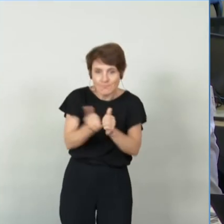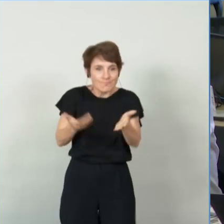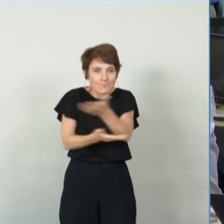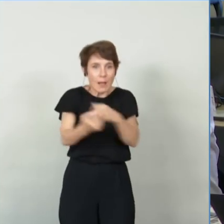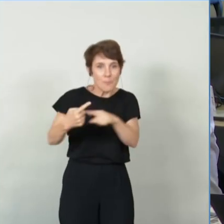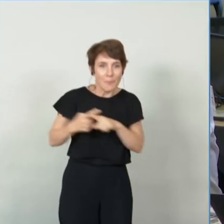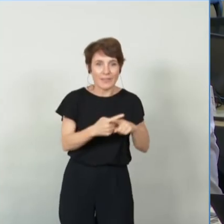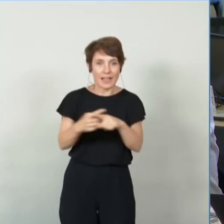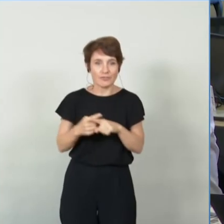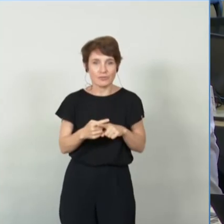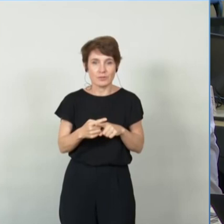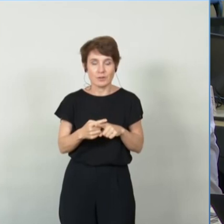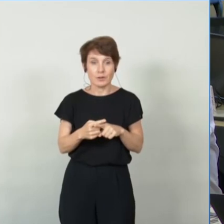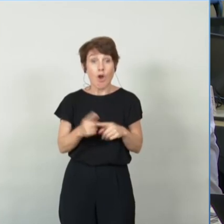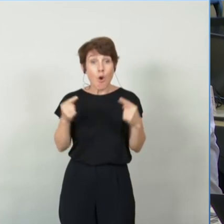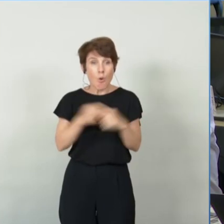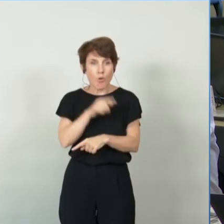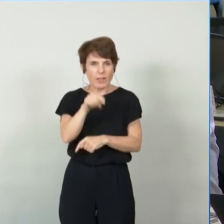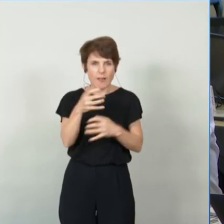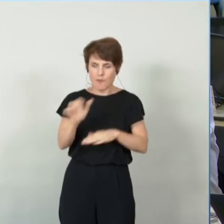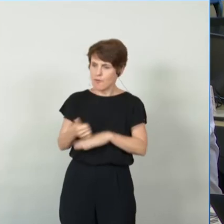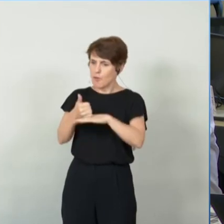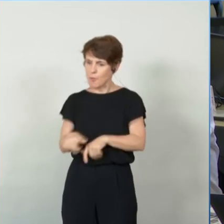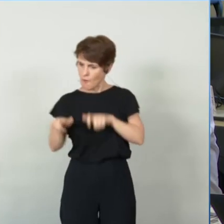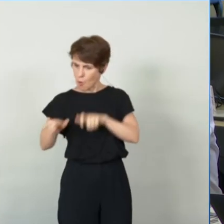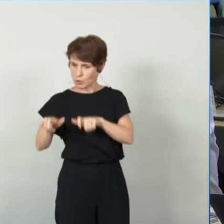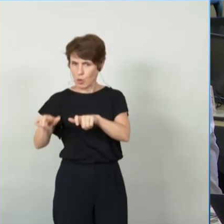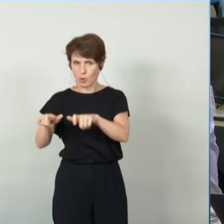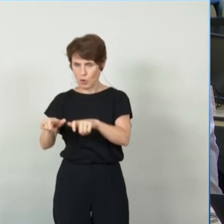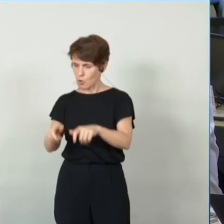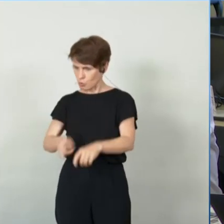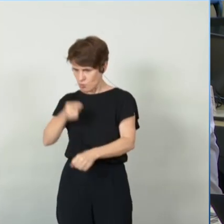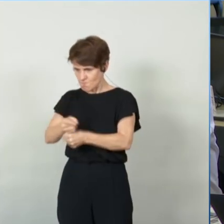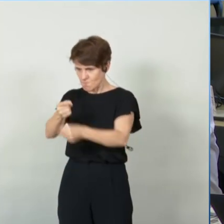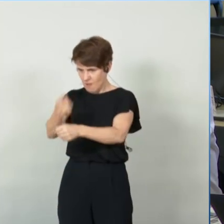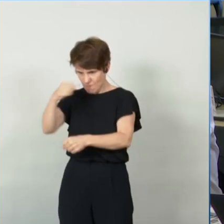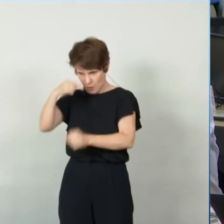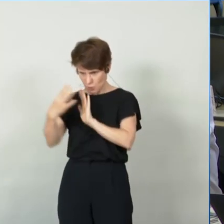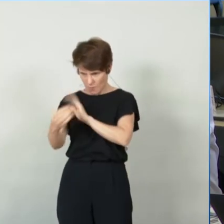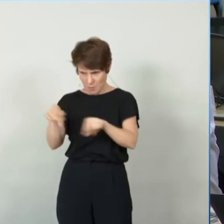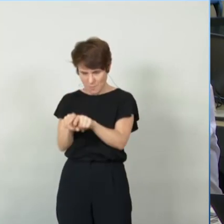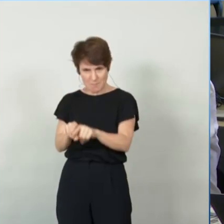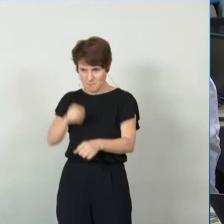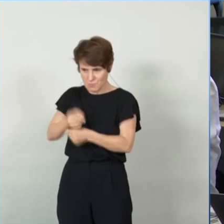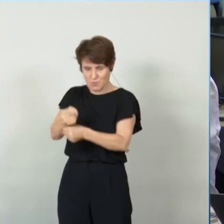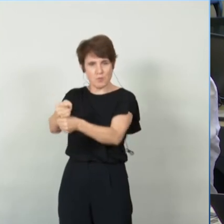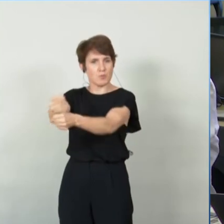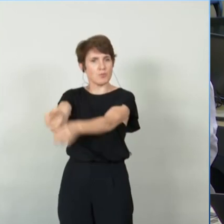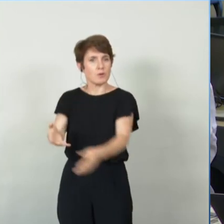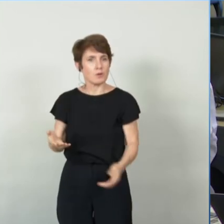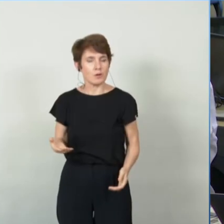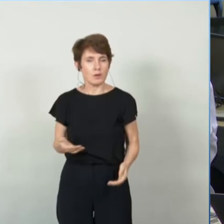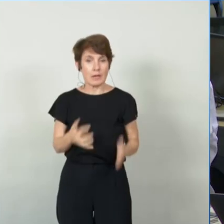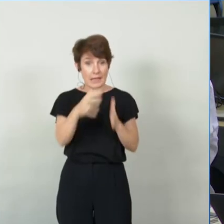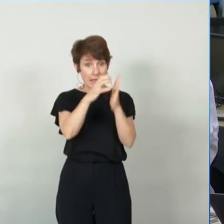vous voulez contrôler encadré idéologie en réalité la délibération cadre si on la lit bien